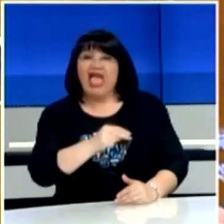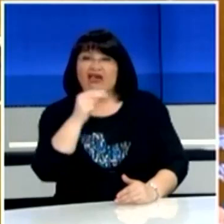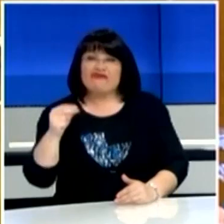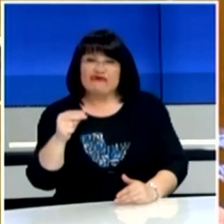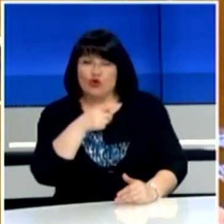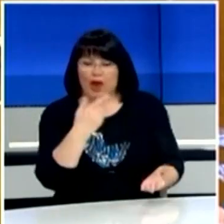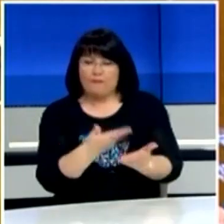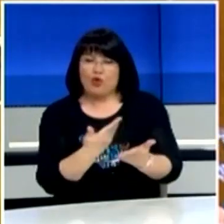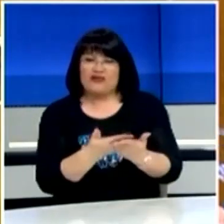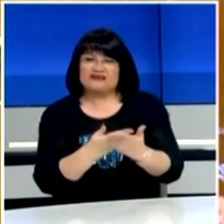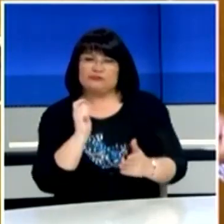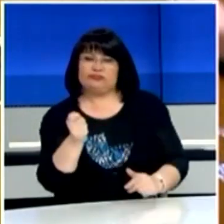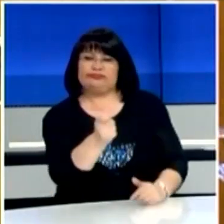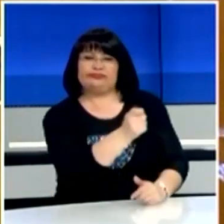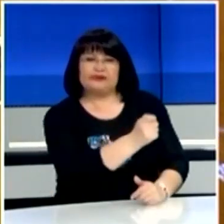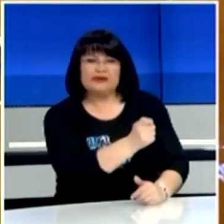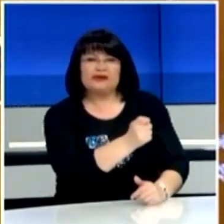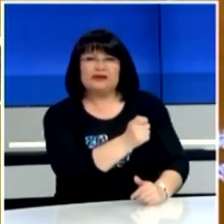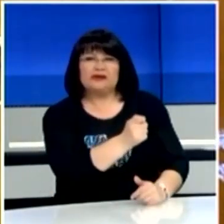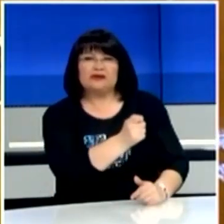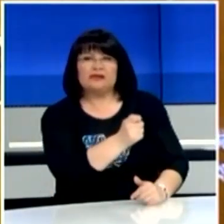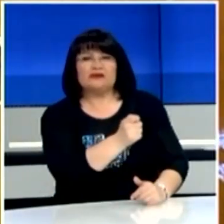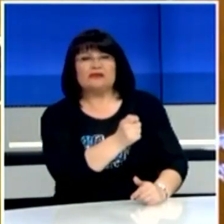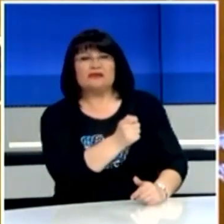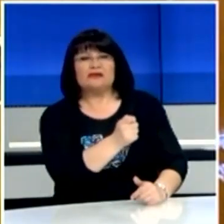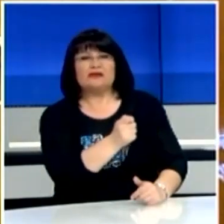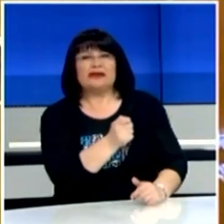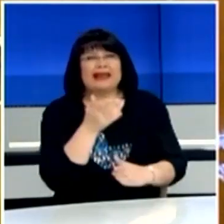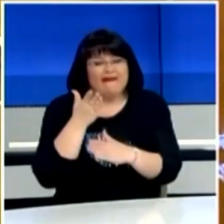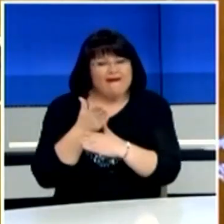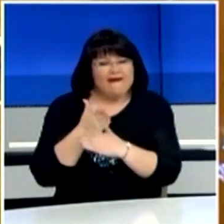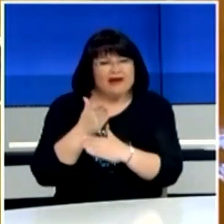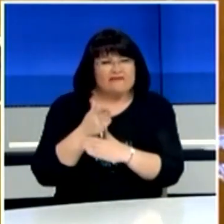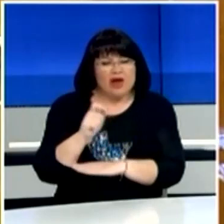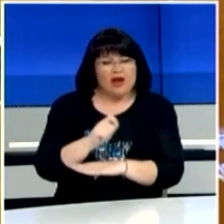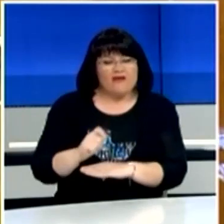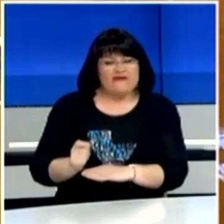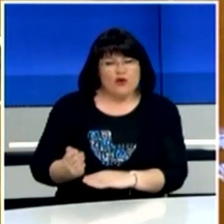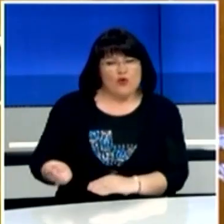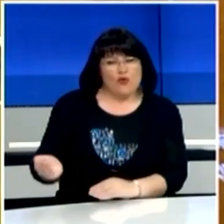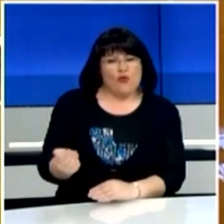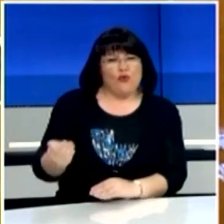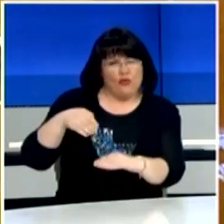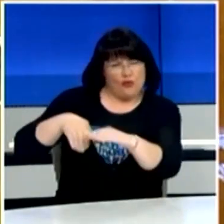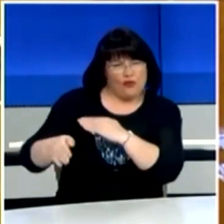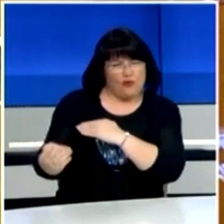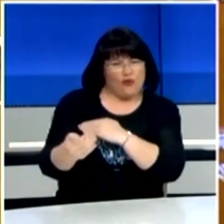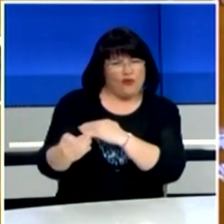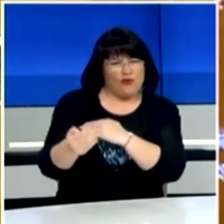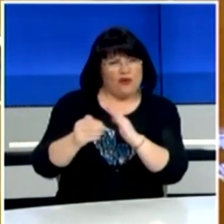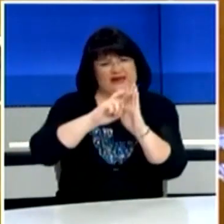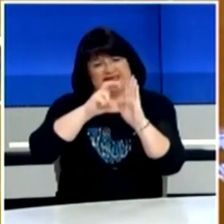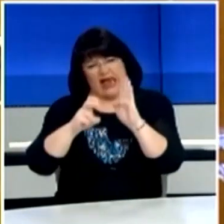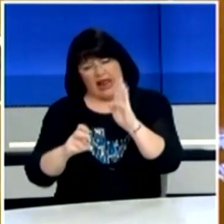Ελλήνων φορολογούμενων στο πίσω γραφείο του Μαξίμου, ξέρετε αυτό, μπαίνοντας στο ισόγειο πίσω από τη